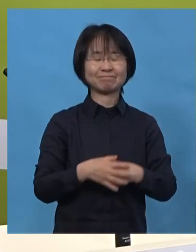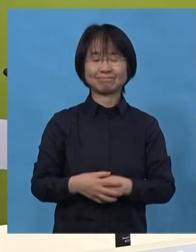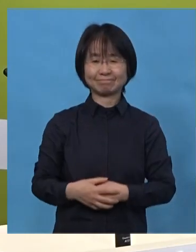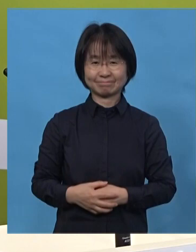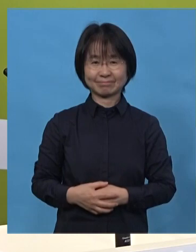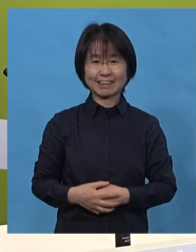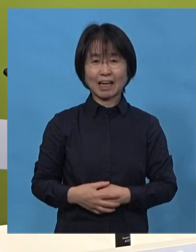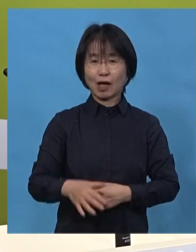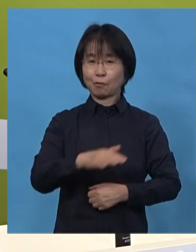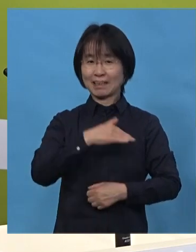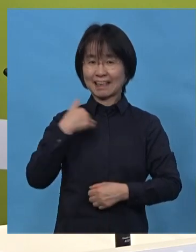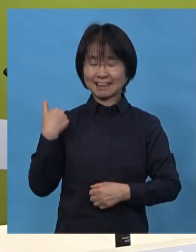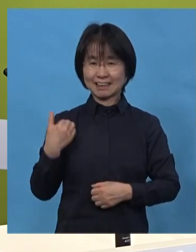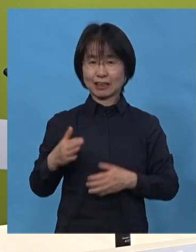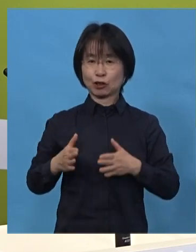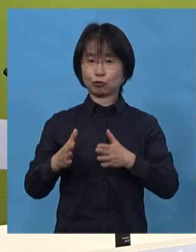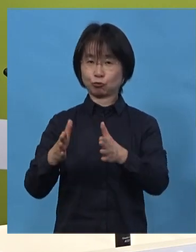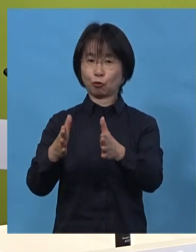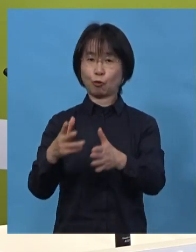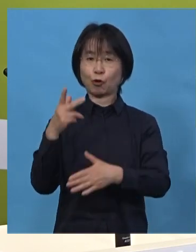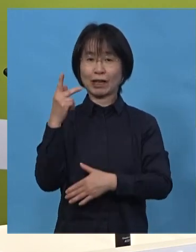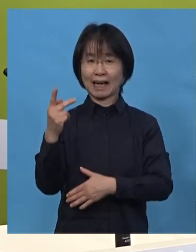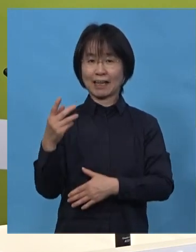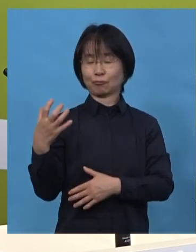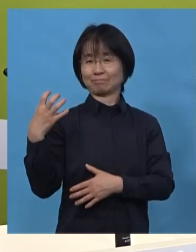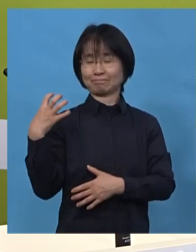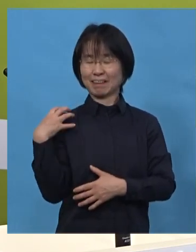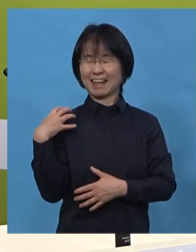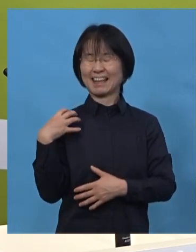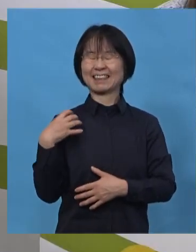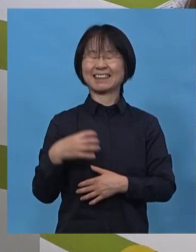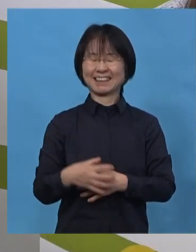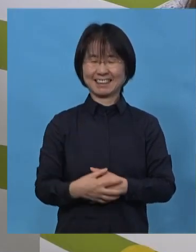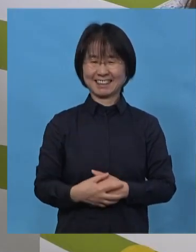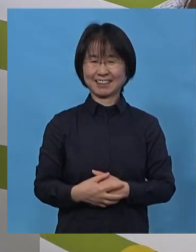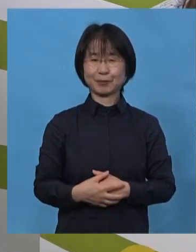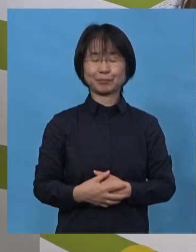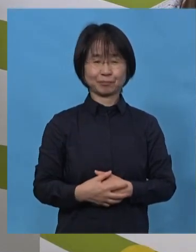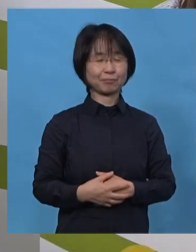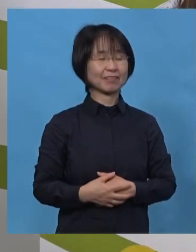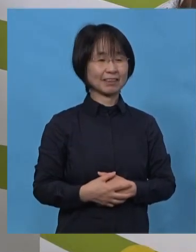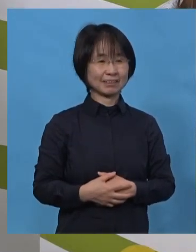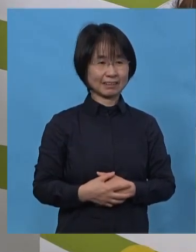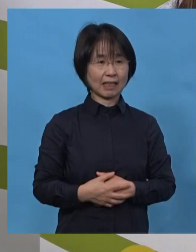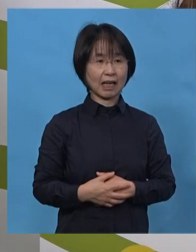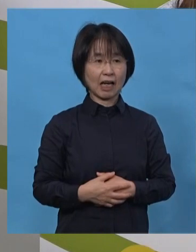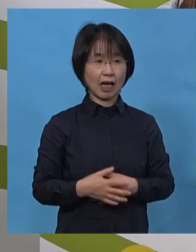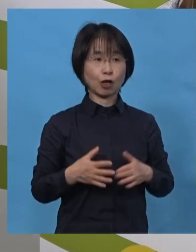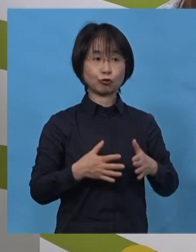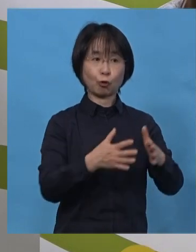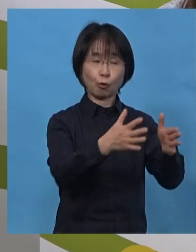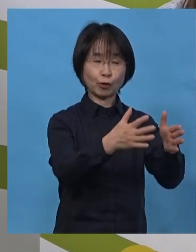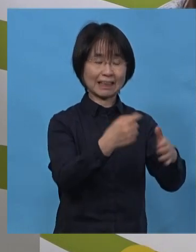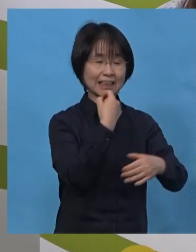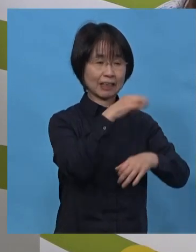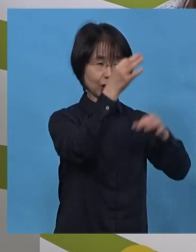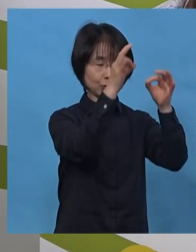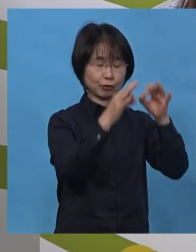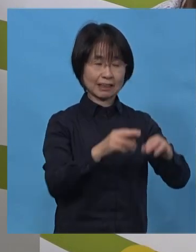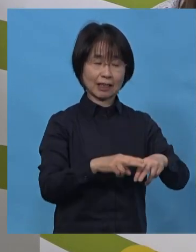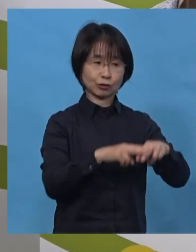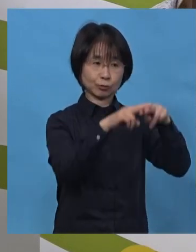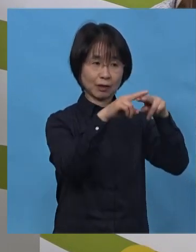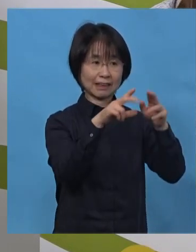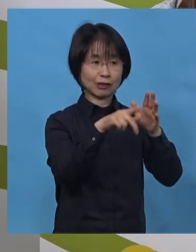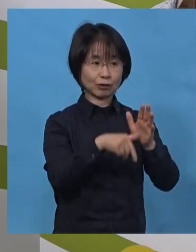いよいよ私たち道路課の出番ですありがとうございます道路にたくさんの雪が積もった時に